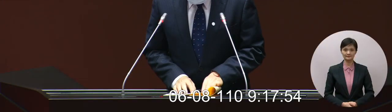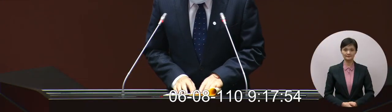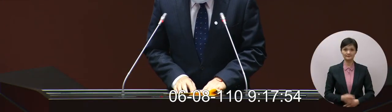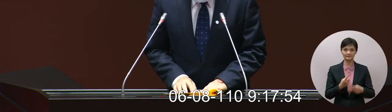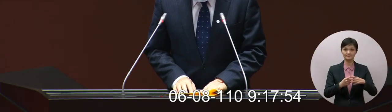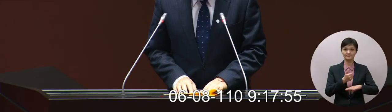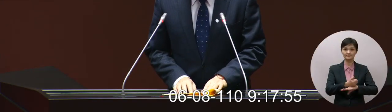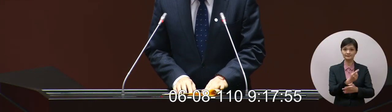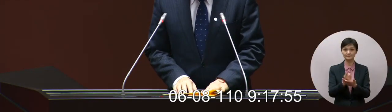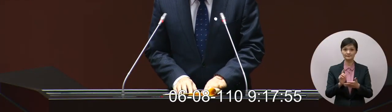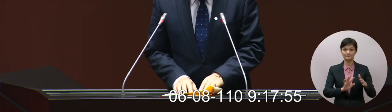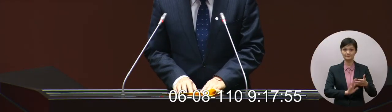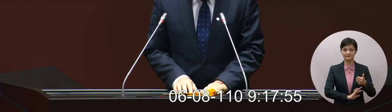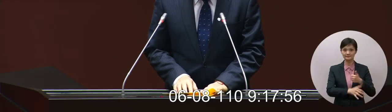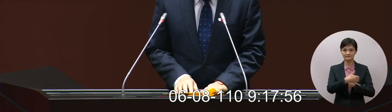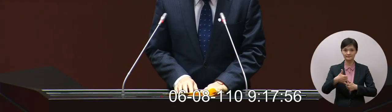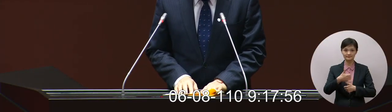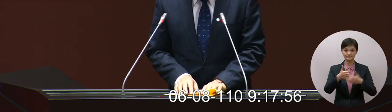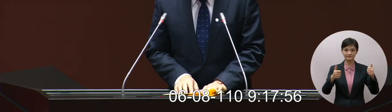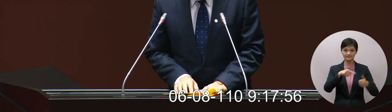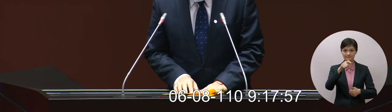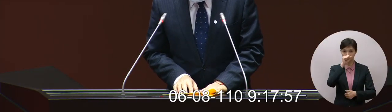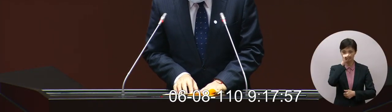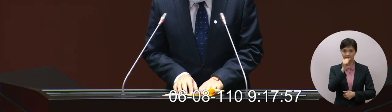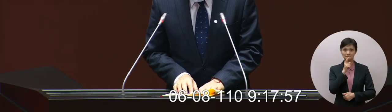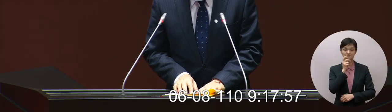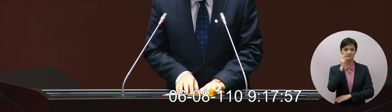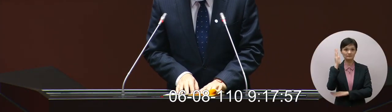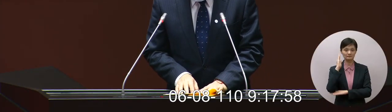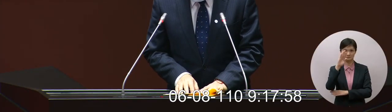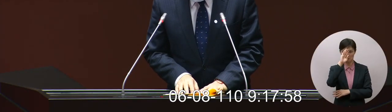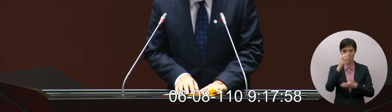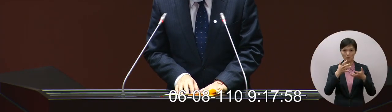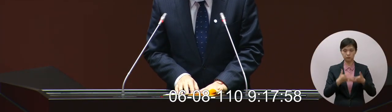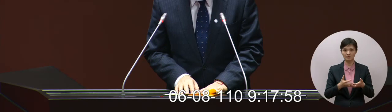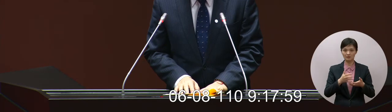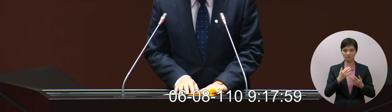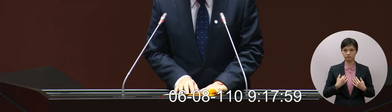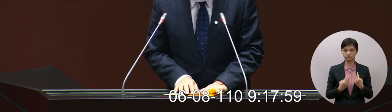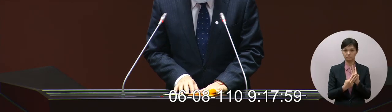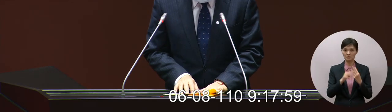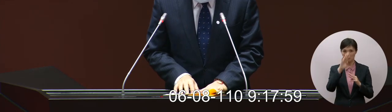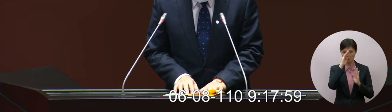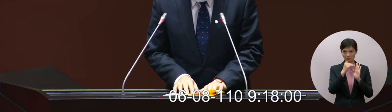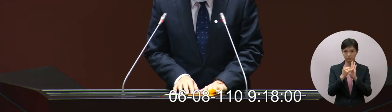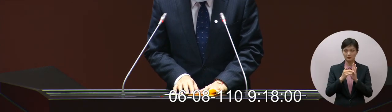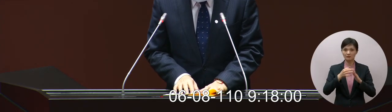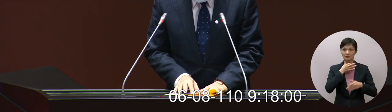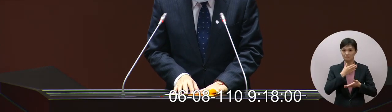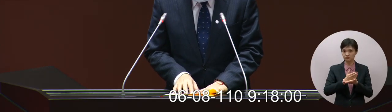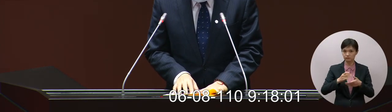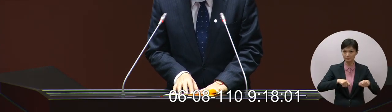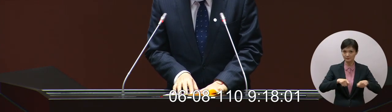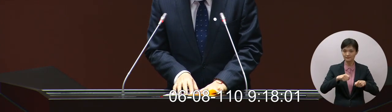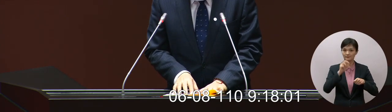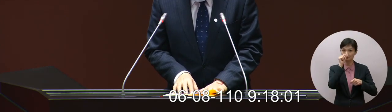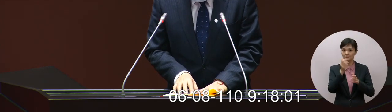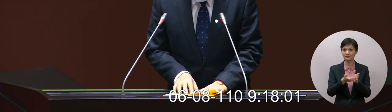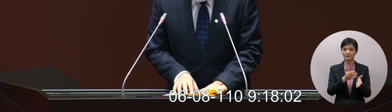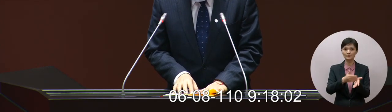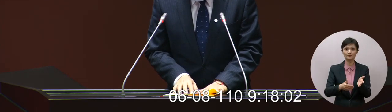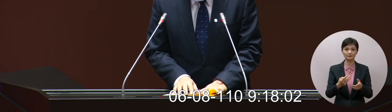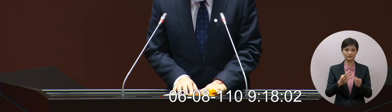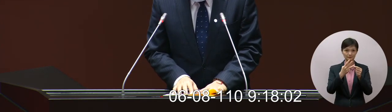主席、各位委员、先进，大家好。中央政府严重特殊传染性肺炎防治及纾困振兴特别预算